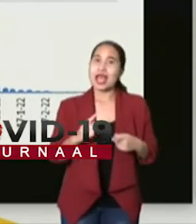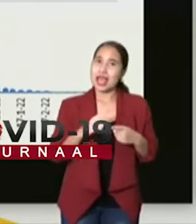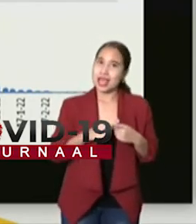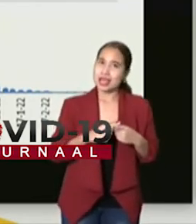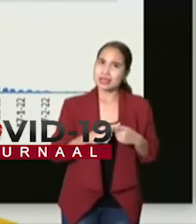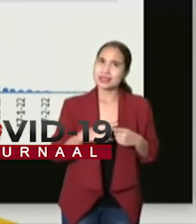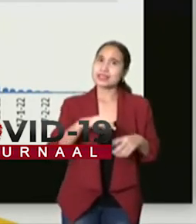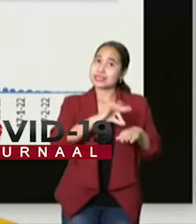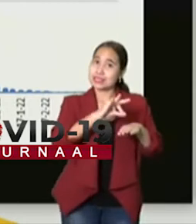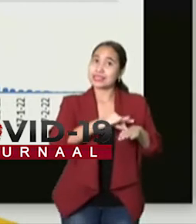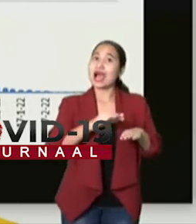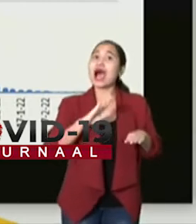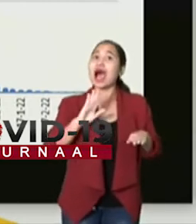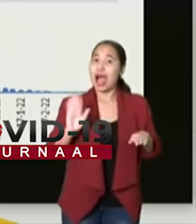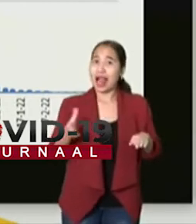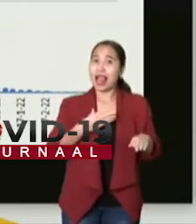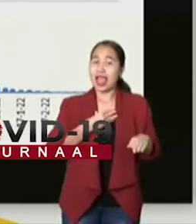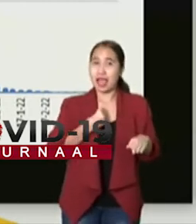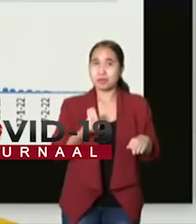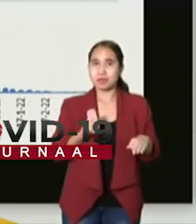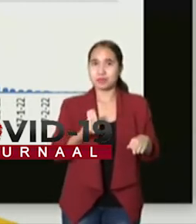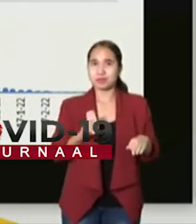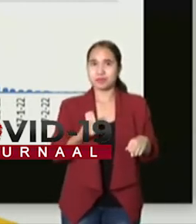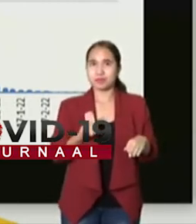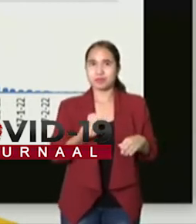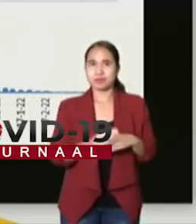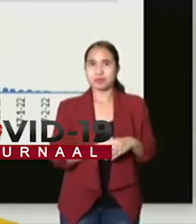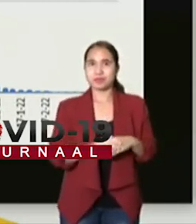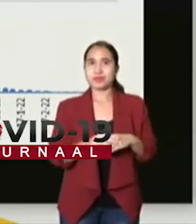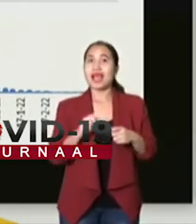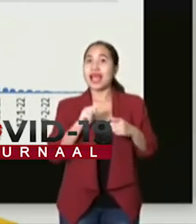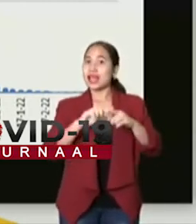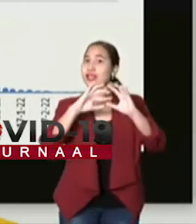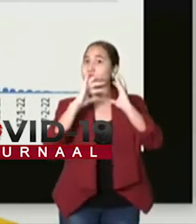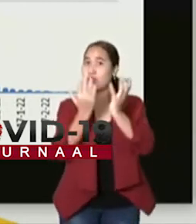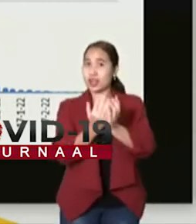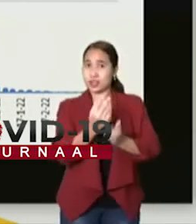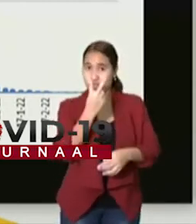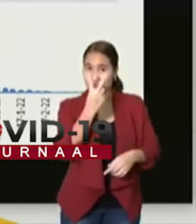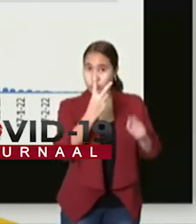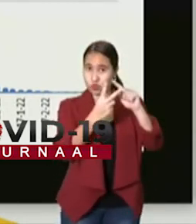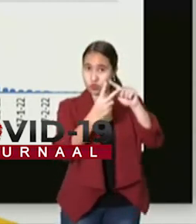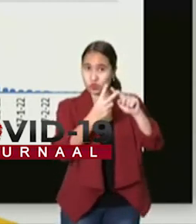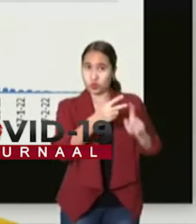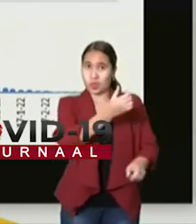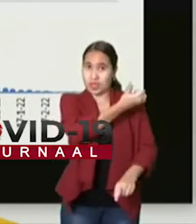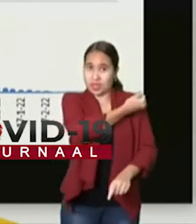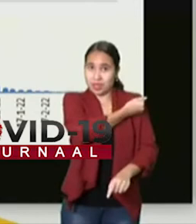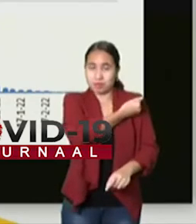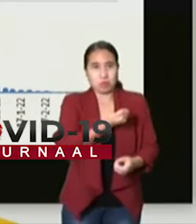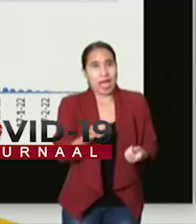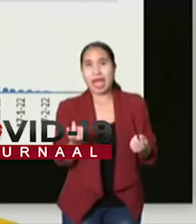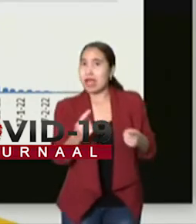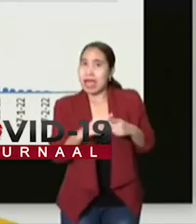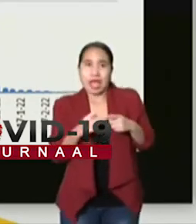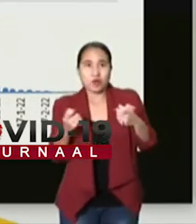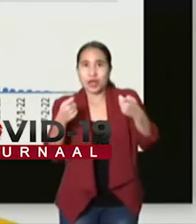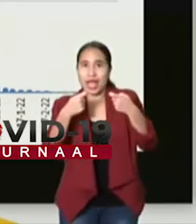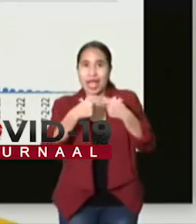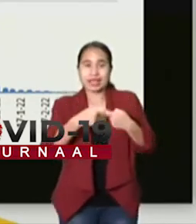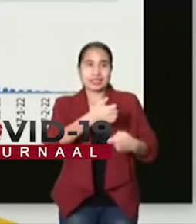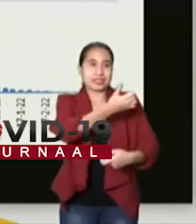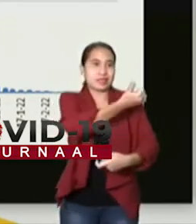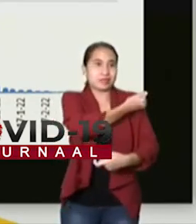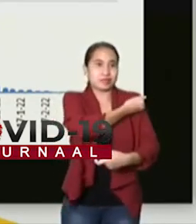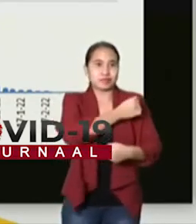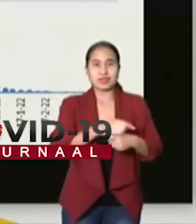doorgemaakt. En het deel dat volledig gevaccineerd is en eventueel ook nog de booster erbij heeft. Dus dat is dat